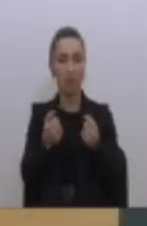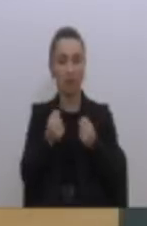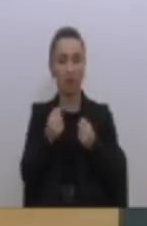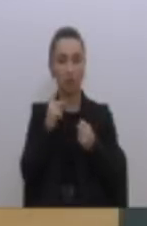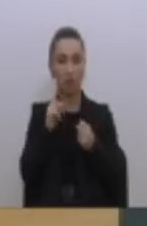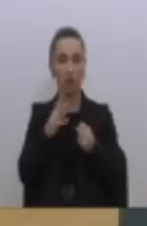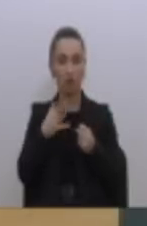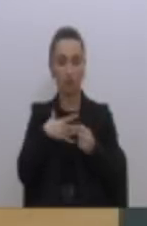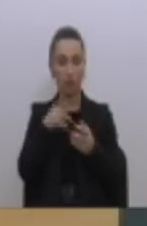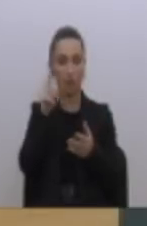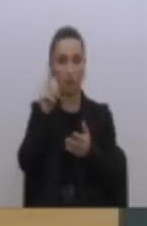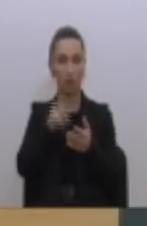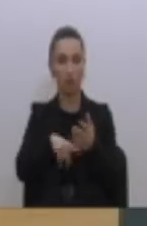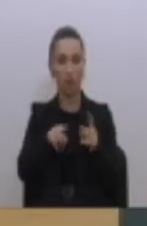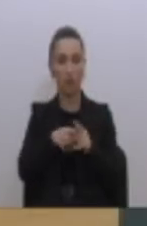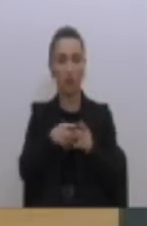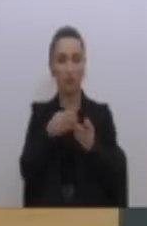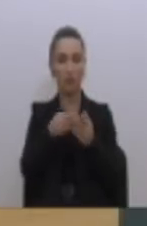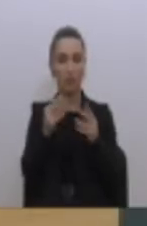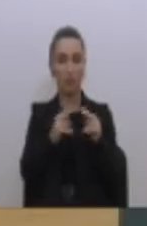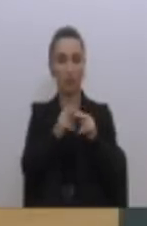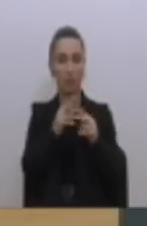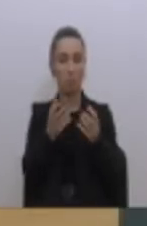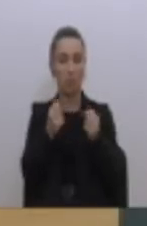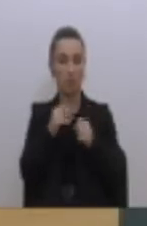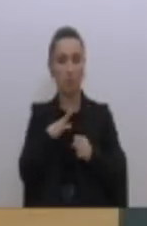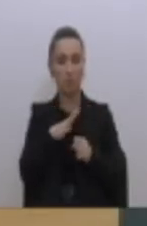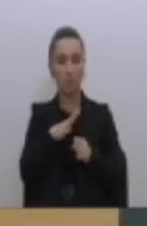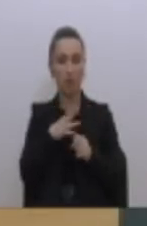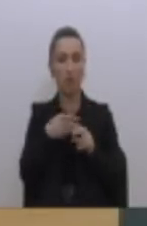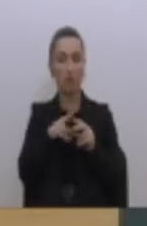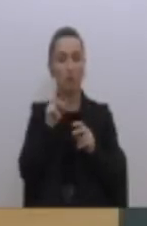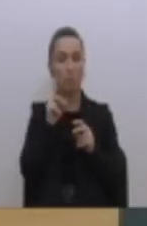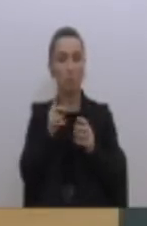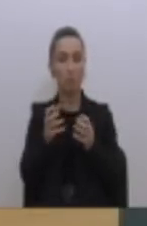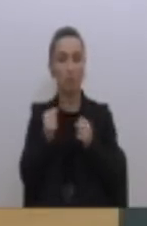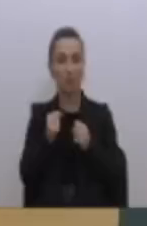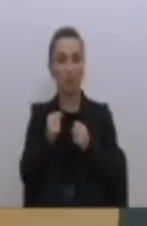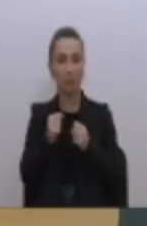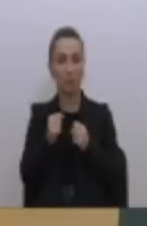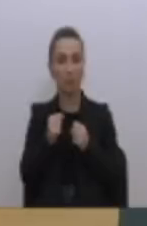ჩვენ გჯეროდაო, რომ ეს ანტიდისკრიმინაციული კანონი მისაღები იყო. იმიტომ მივიღეთო, რომ